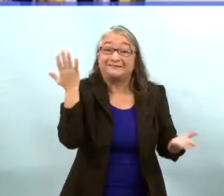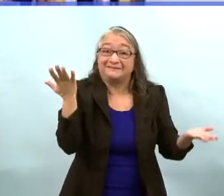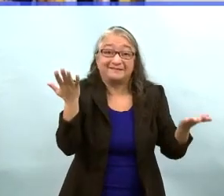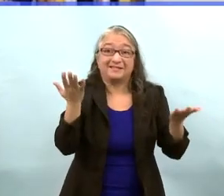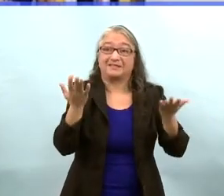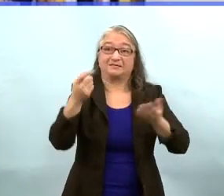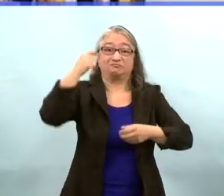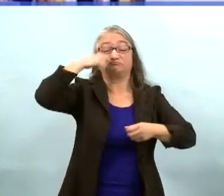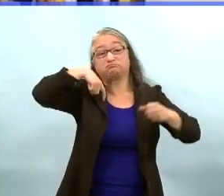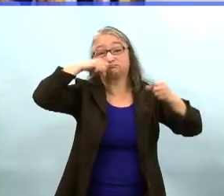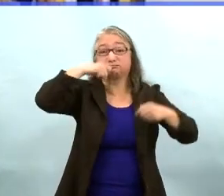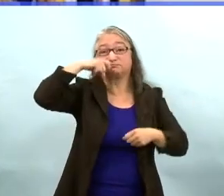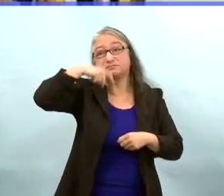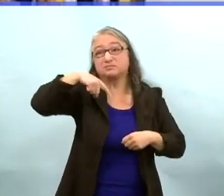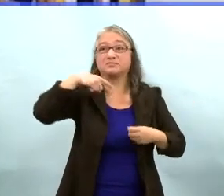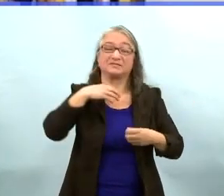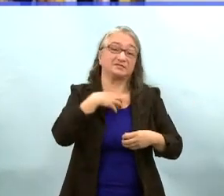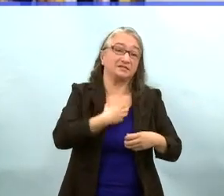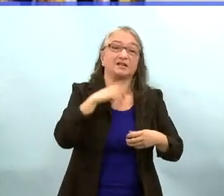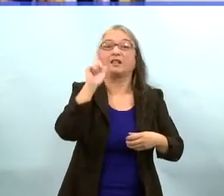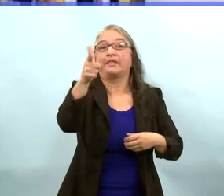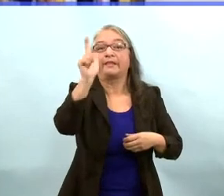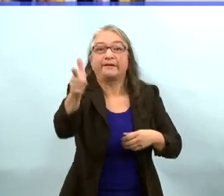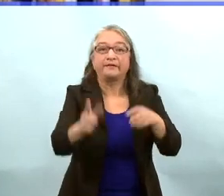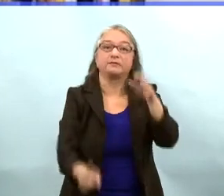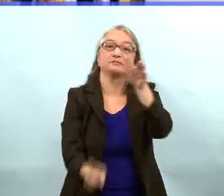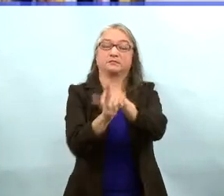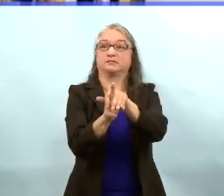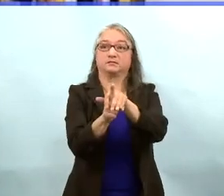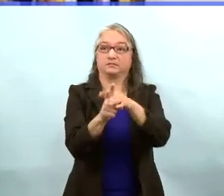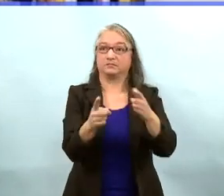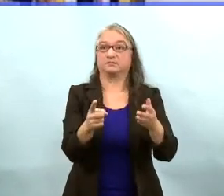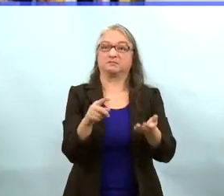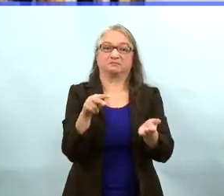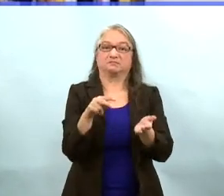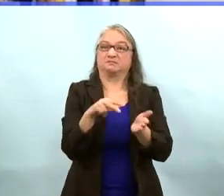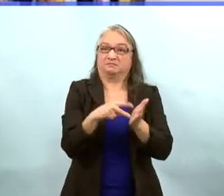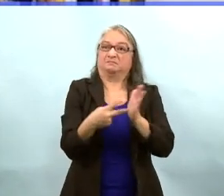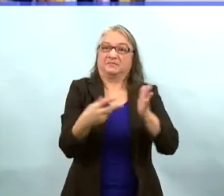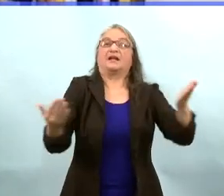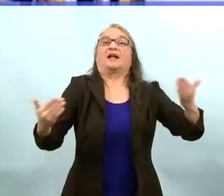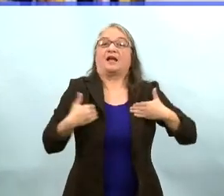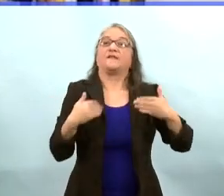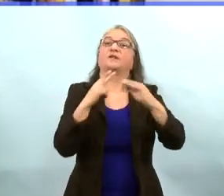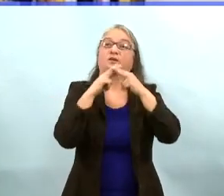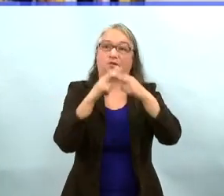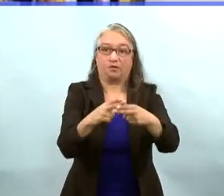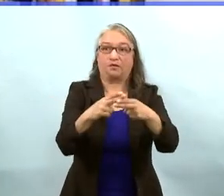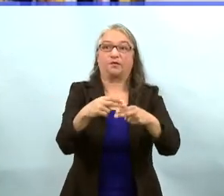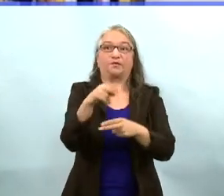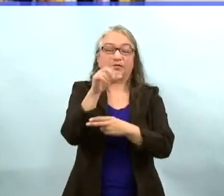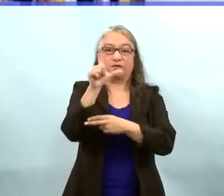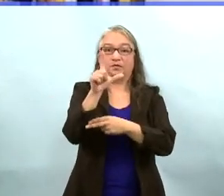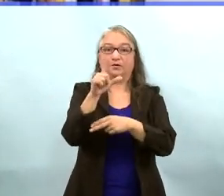ce qu'on appelle le syndrome de la COVID-19 ou le COVID de longue durée. Alors oui, bien entendu,